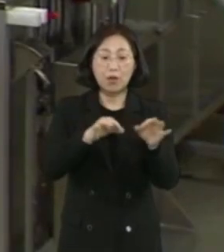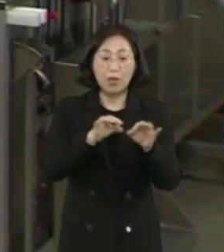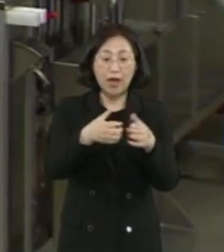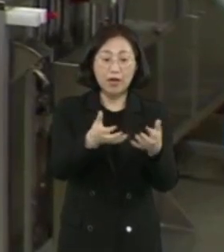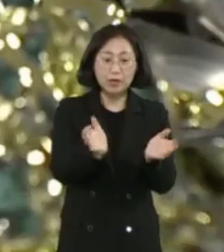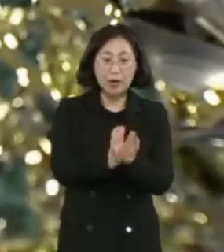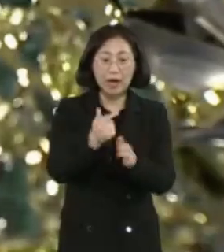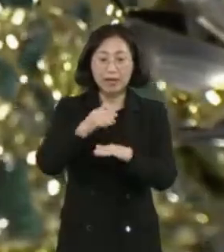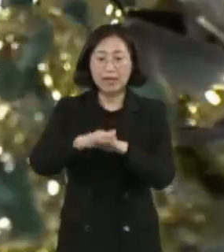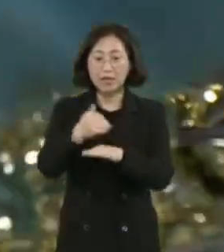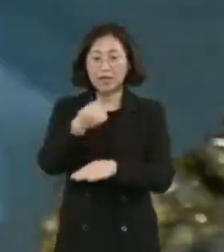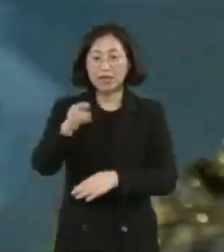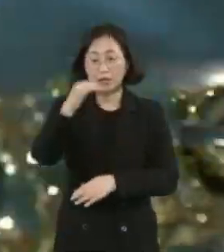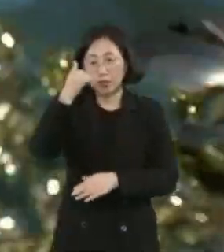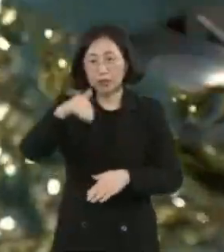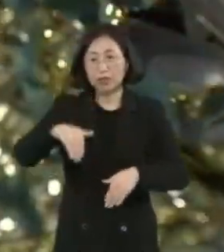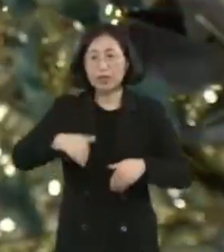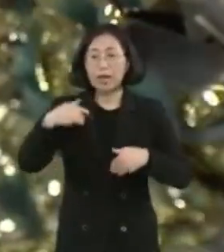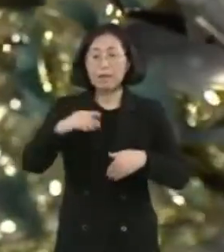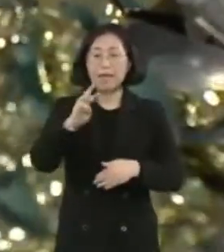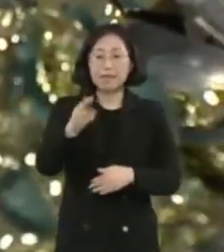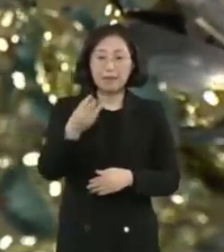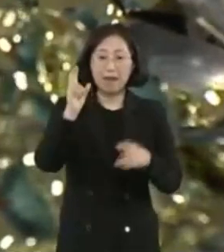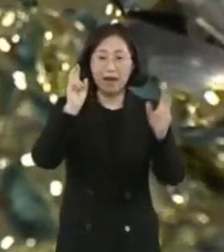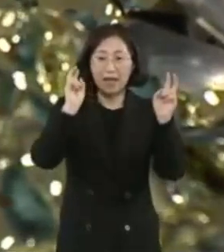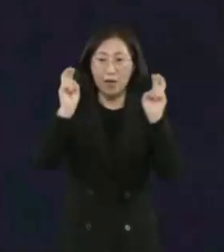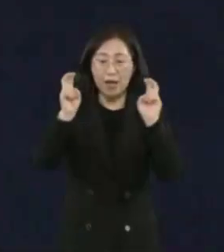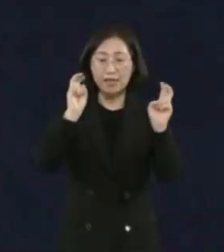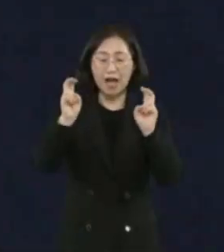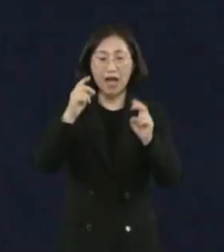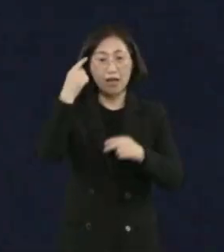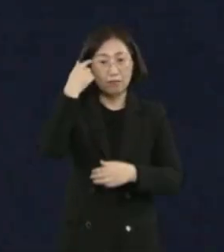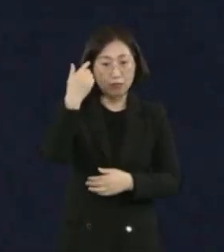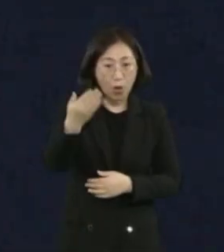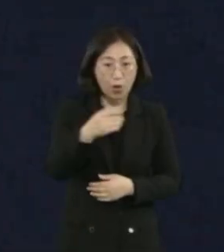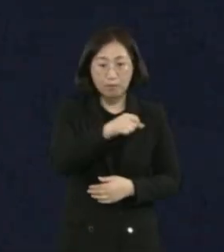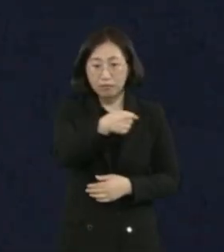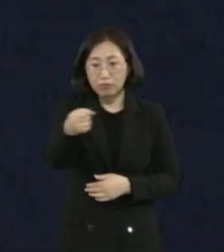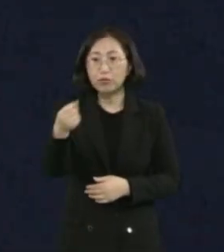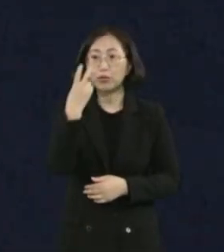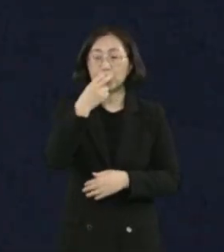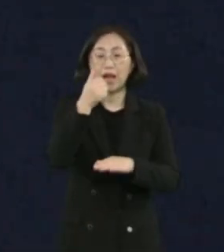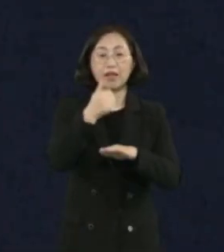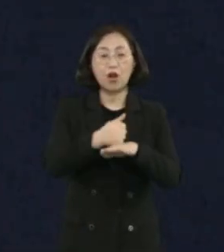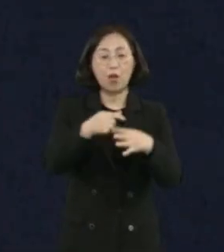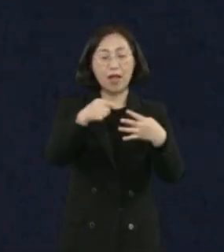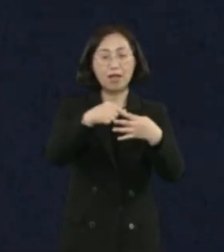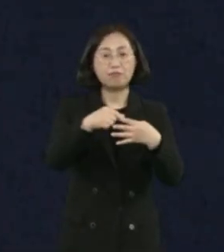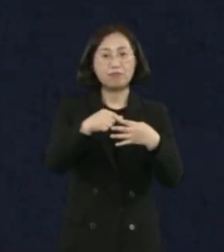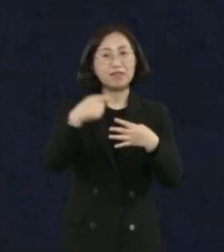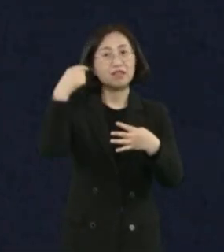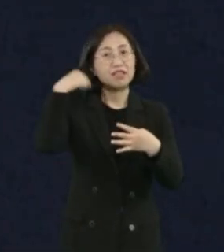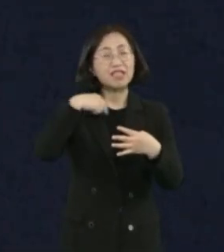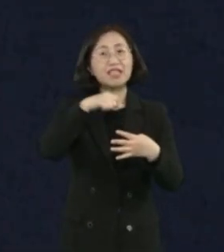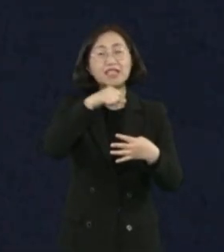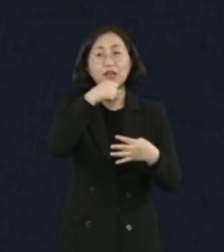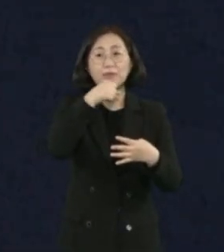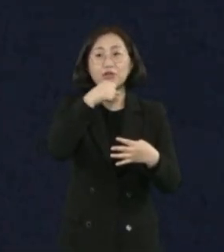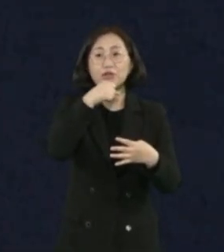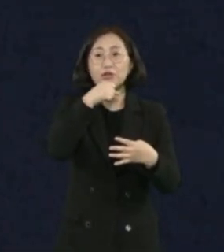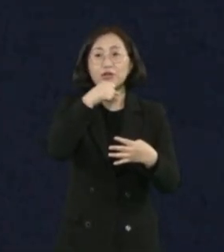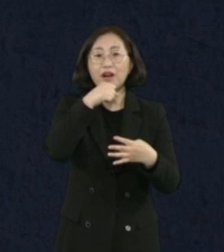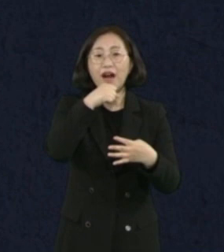대전상공회의소가 대전, 세종, 충남 300개 제조업체를 대상으로 한 조사에서도 올해 1분기 체감 경기